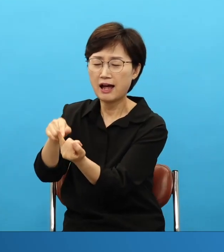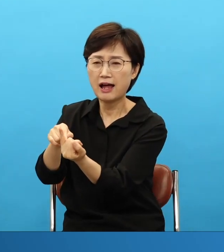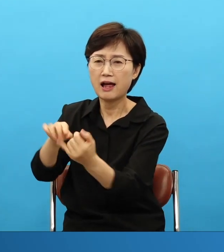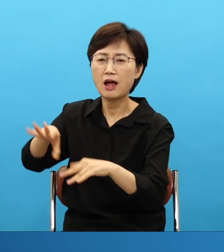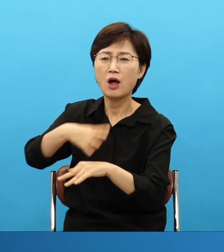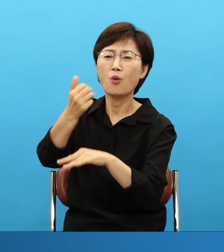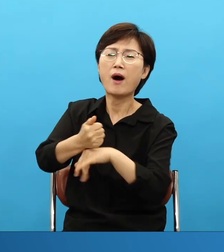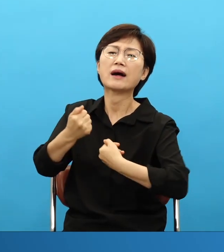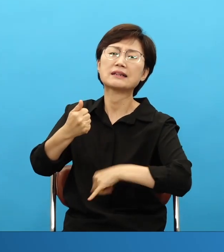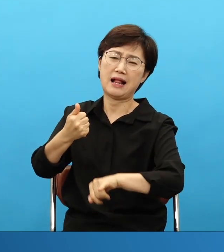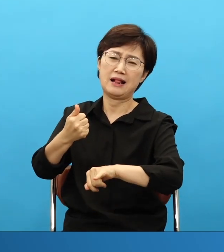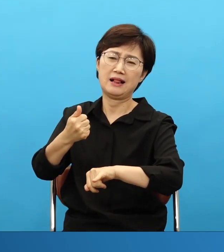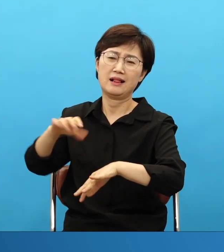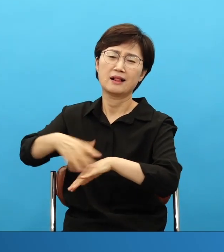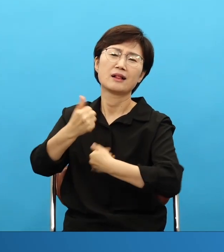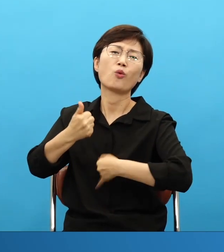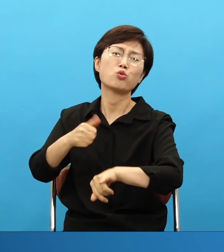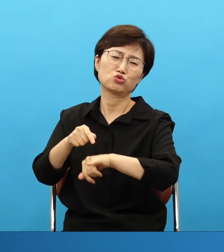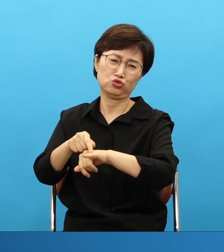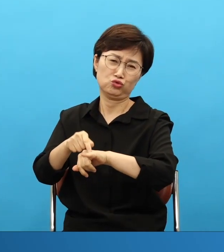감동을 주는 거예요